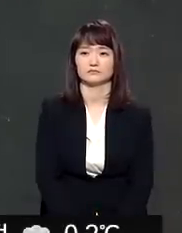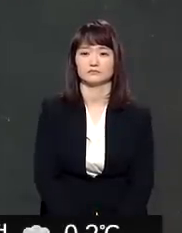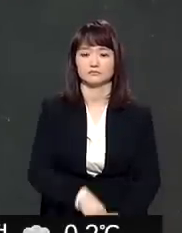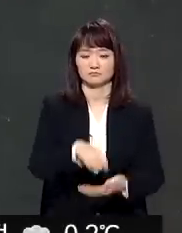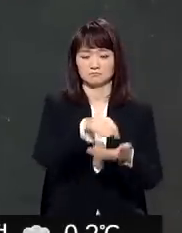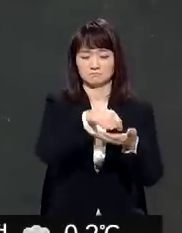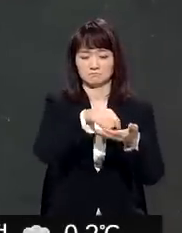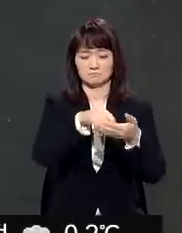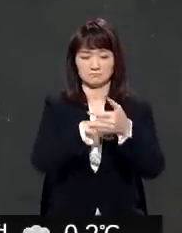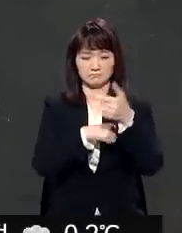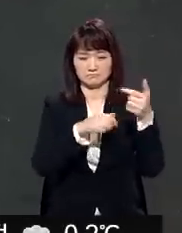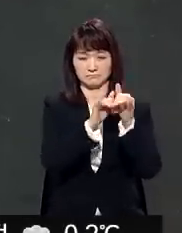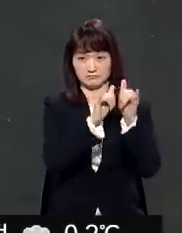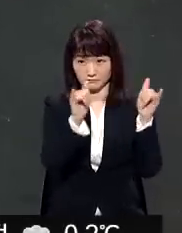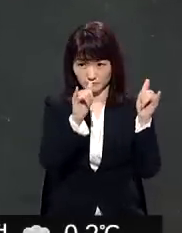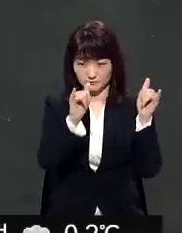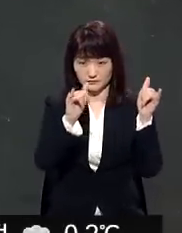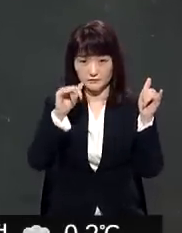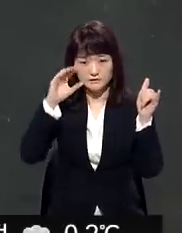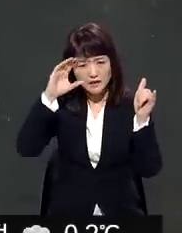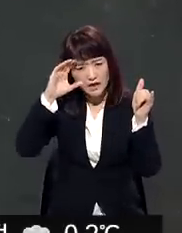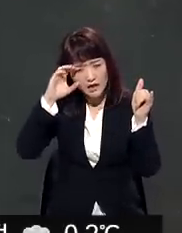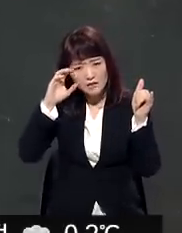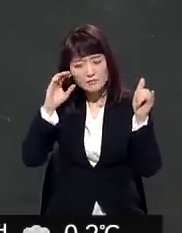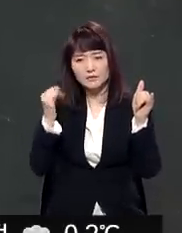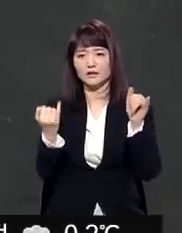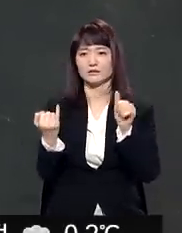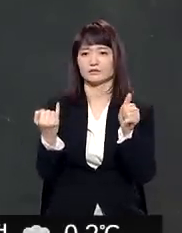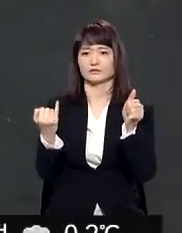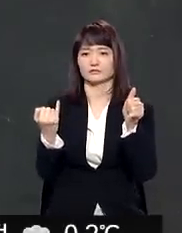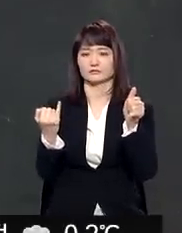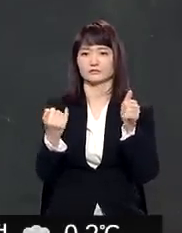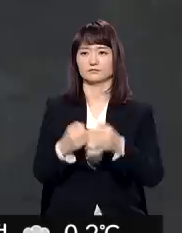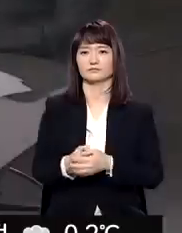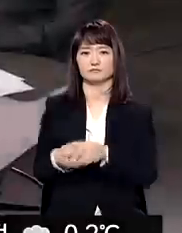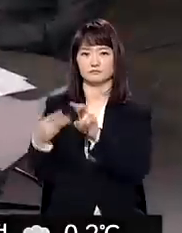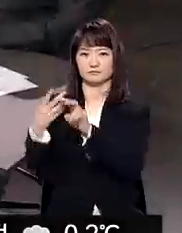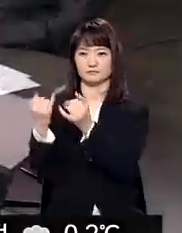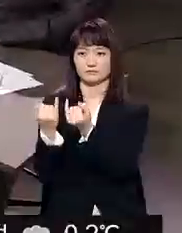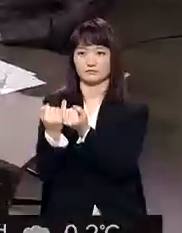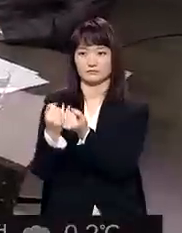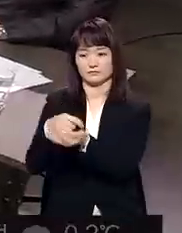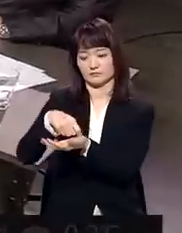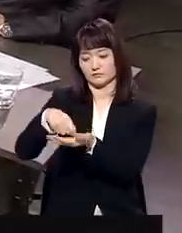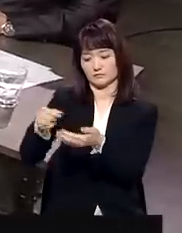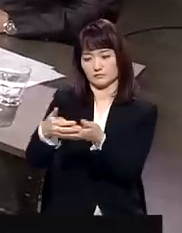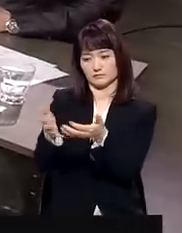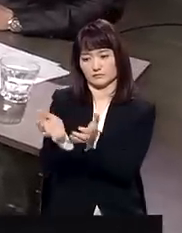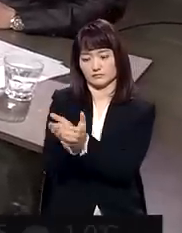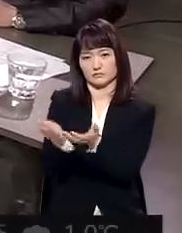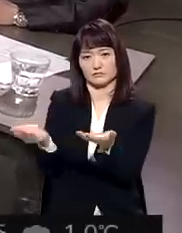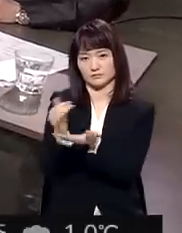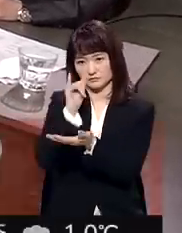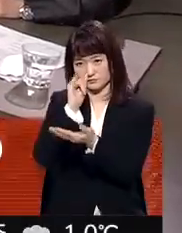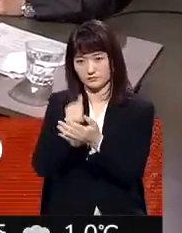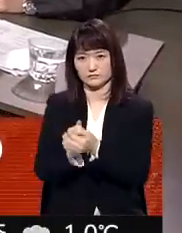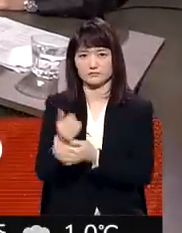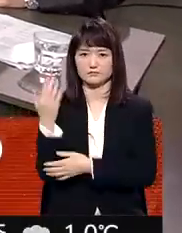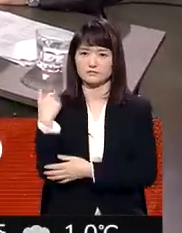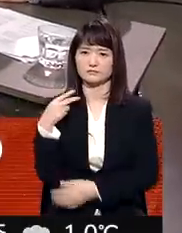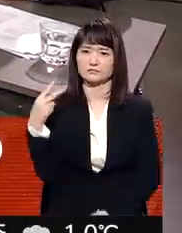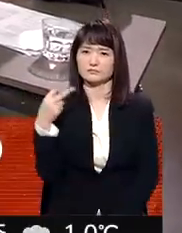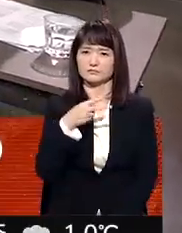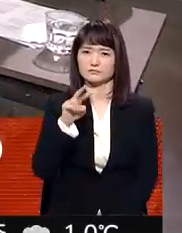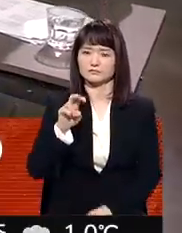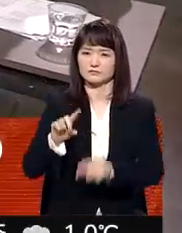거장과 알바생 요즘 설명 좀 해주세요 일단이 20대 여성은요 미술계의 몸담고 있습니다 그런데 지난